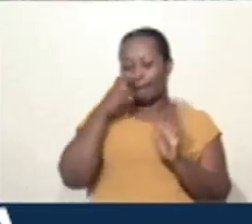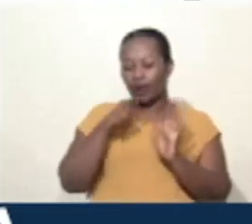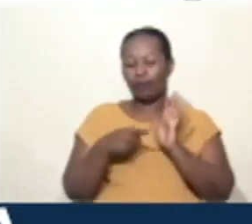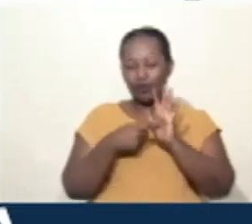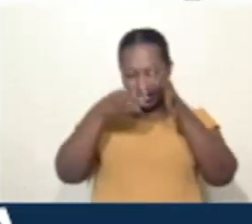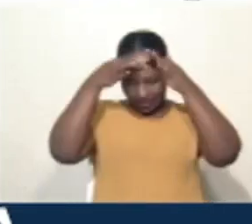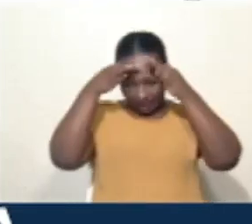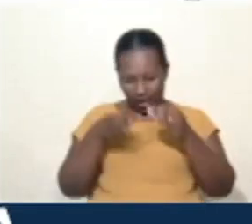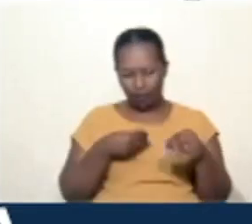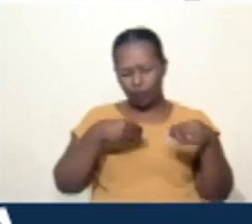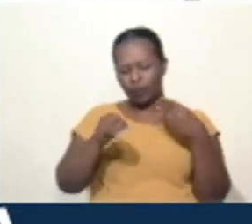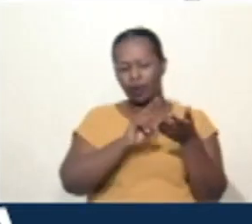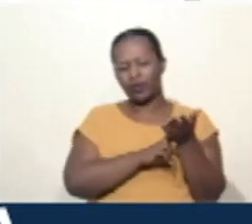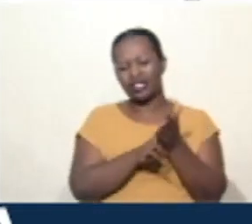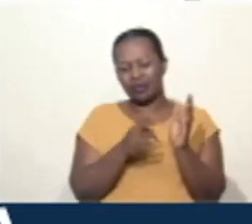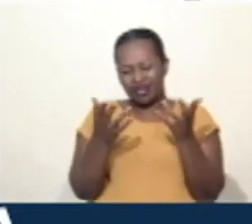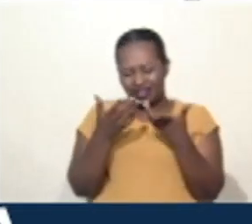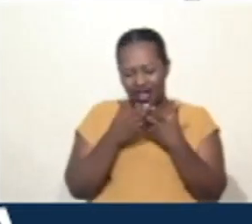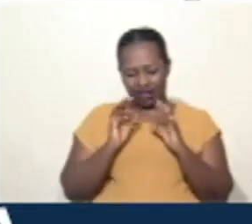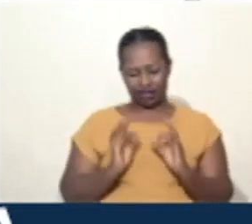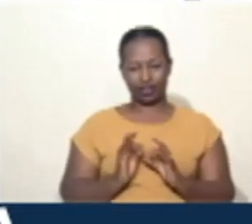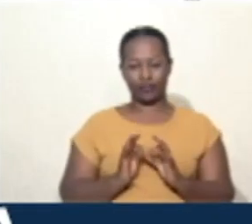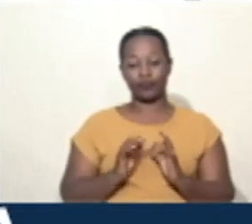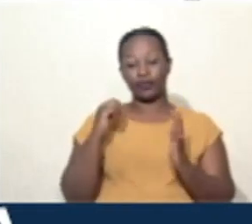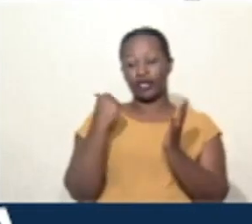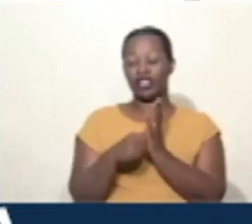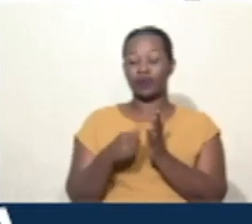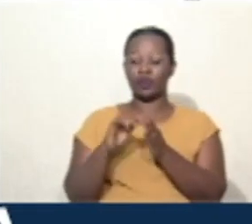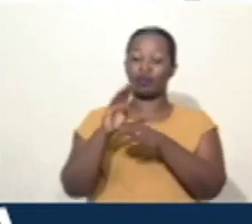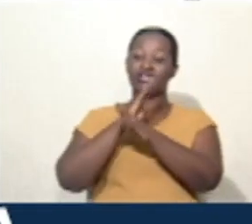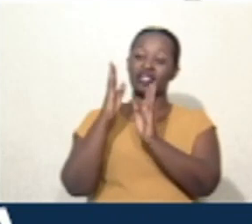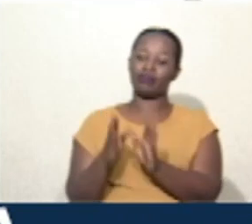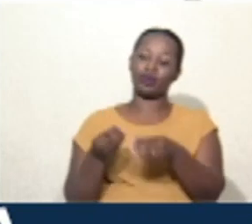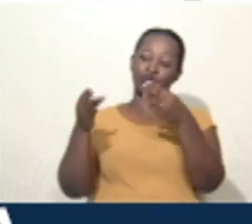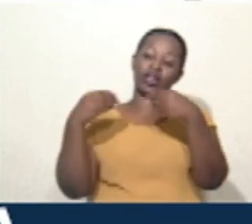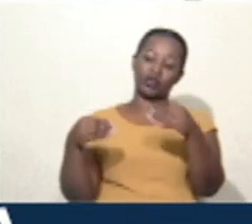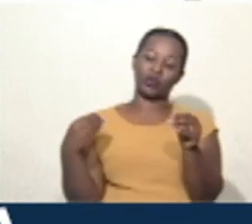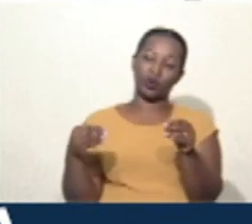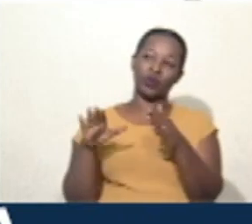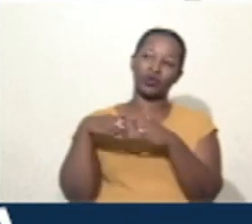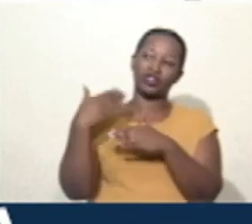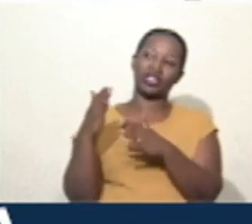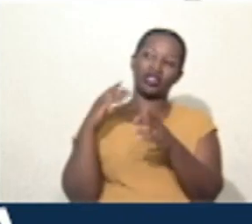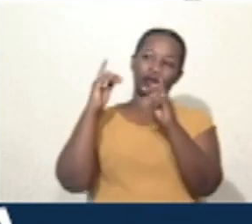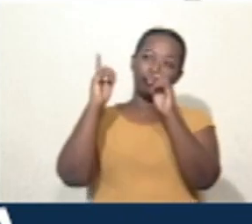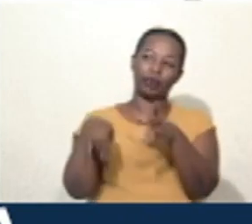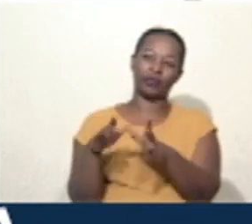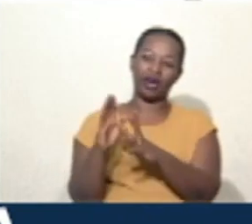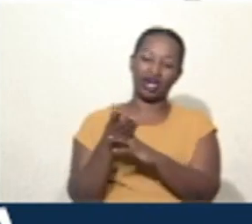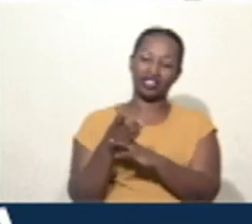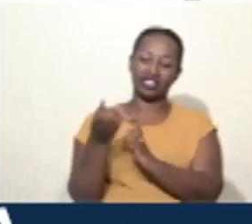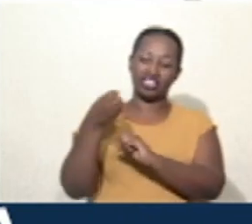n'igihe. Harimo ikibazo cy'abarwiyemezamirimo duha amasoko bagera hagati bagasiga ibyo bikorwa